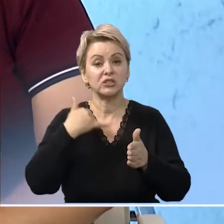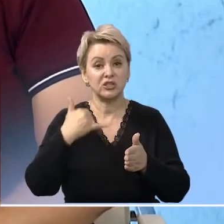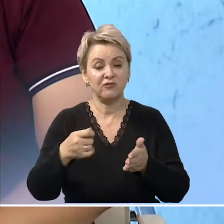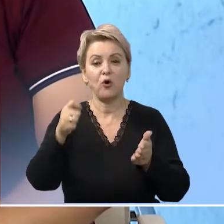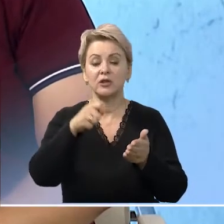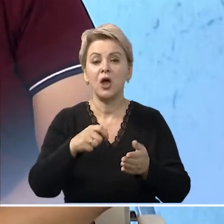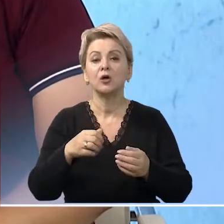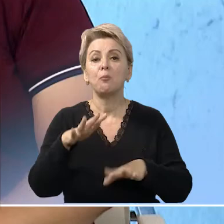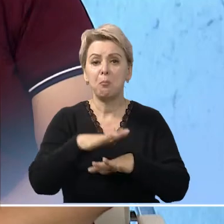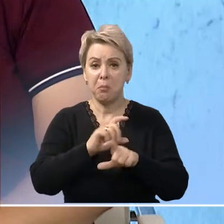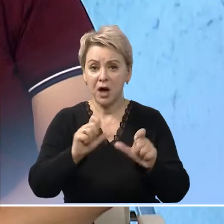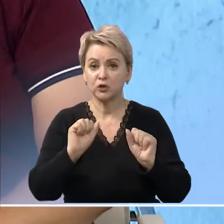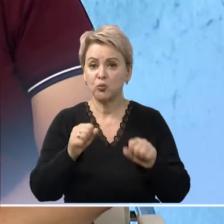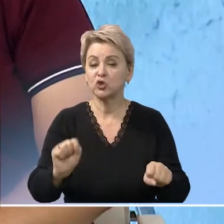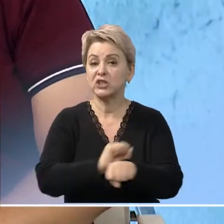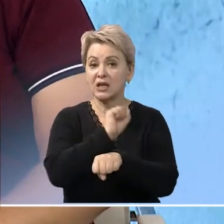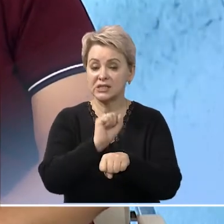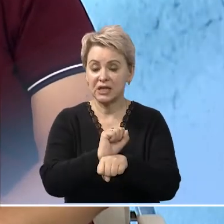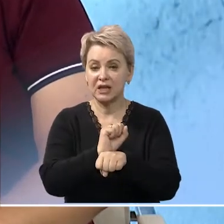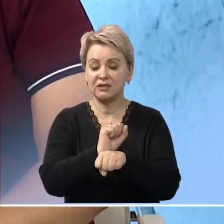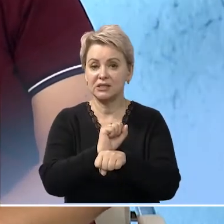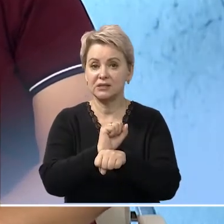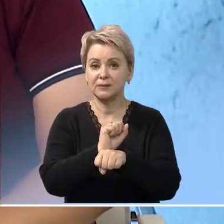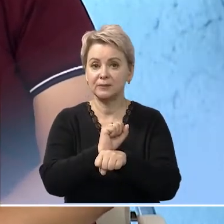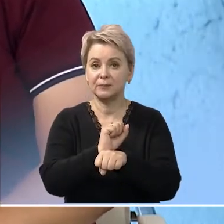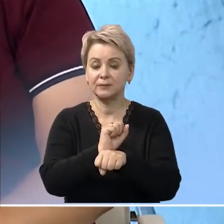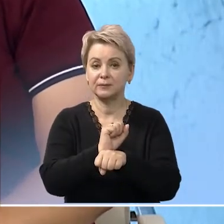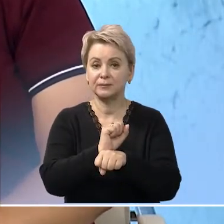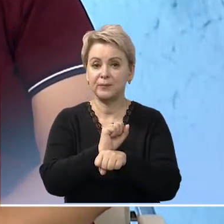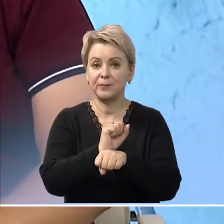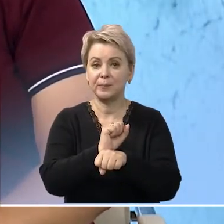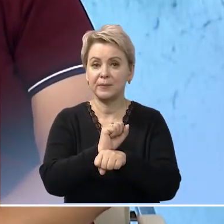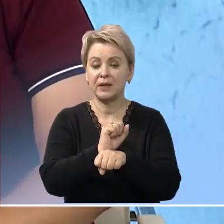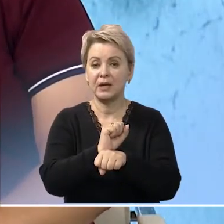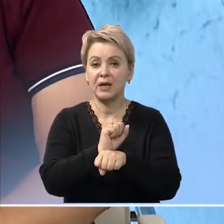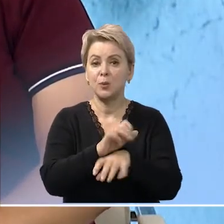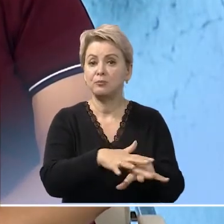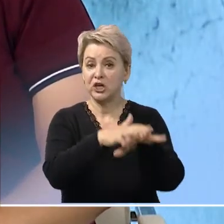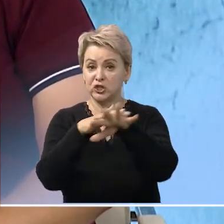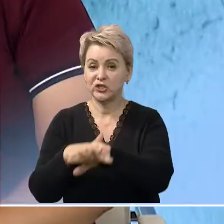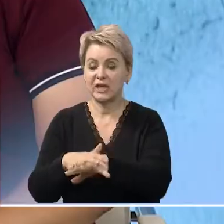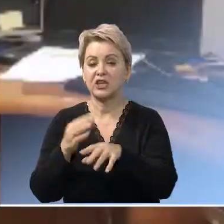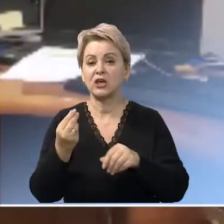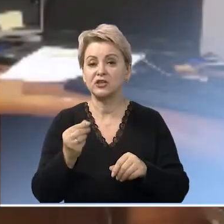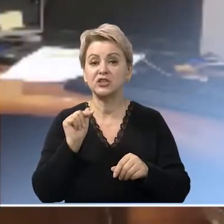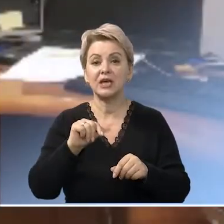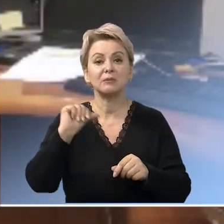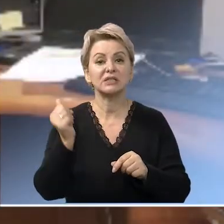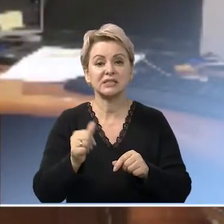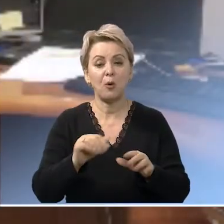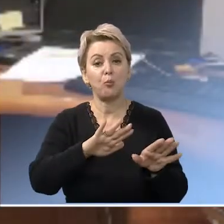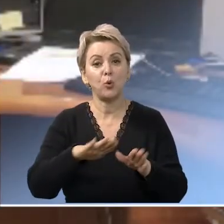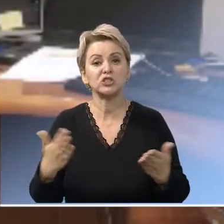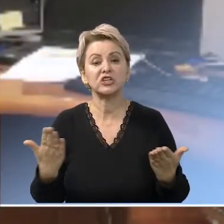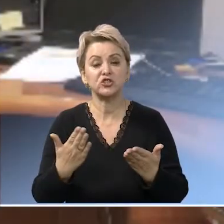то банк может заблокировать эти денежные средства, тем